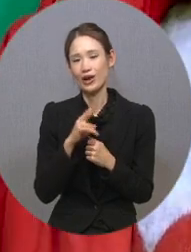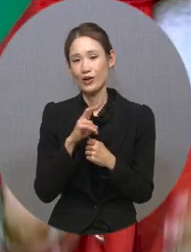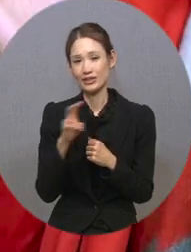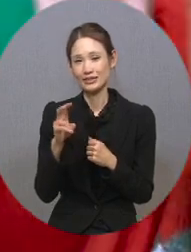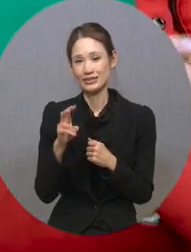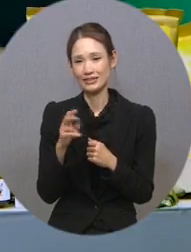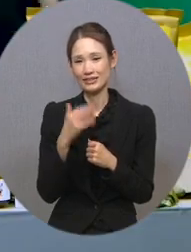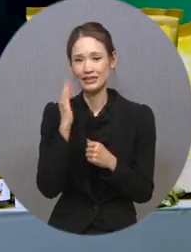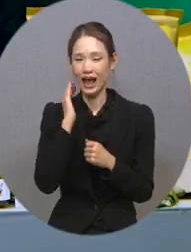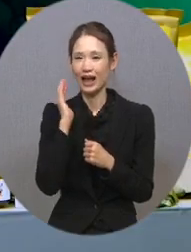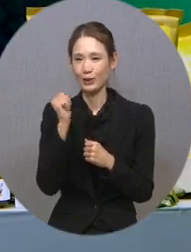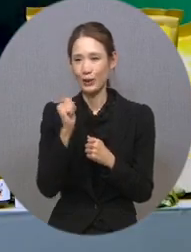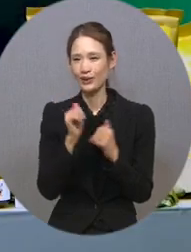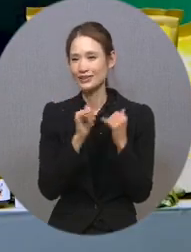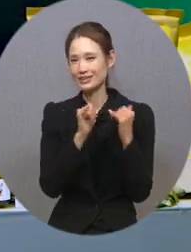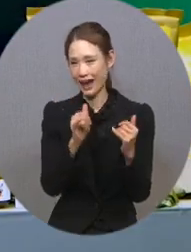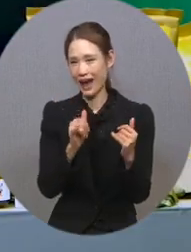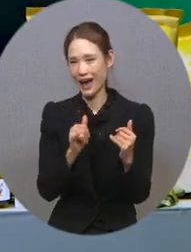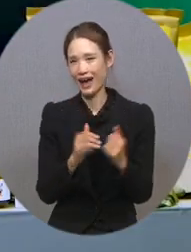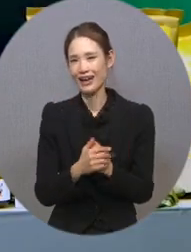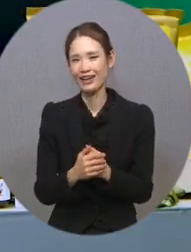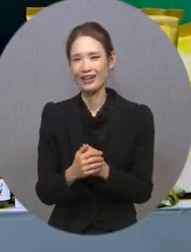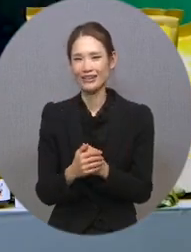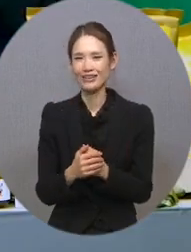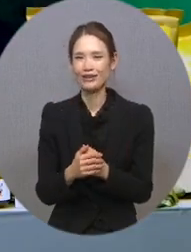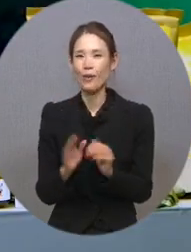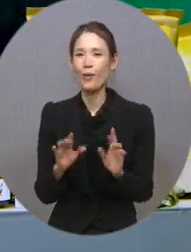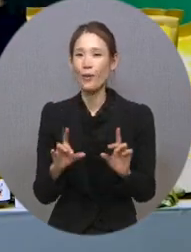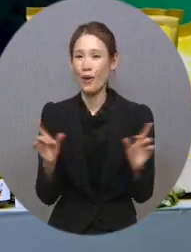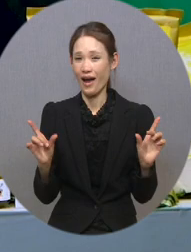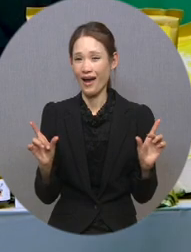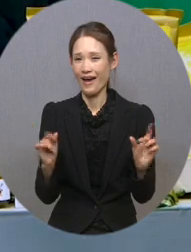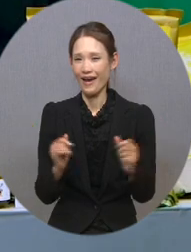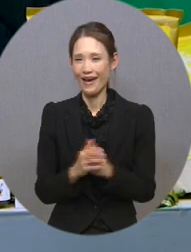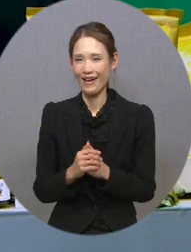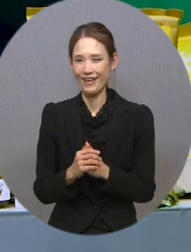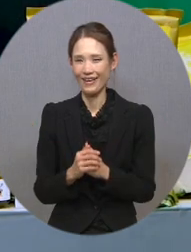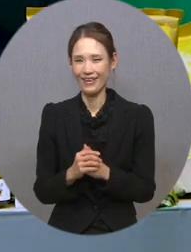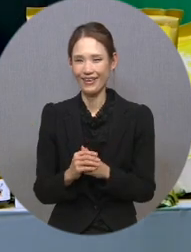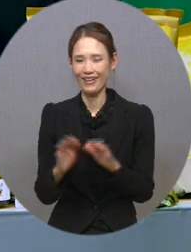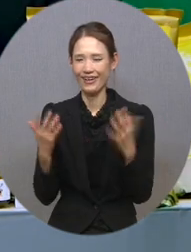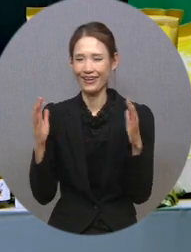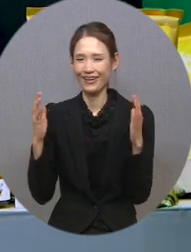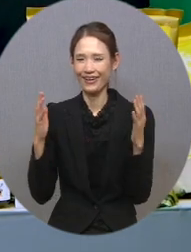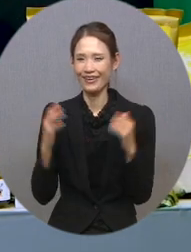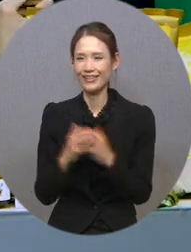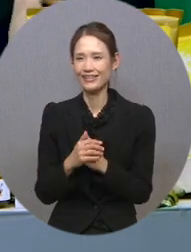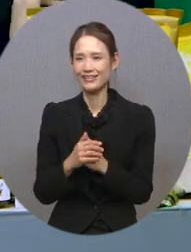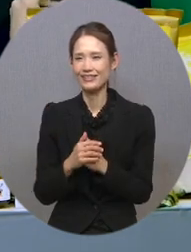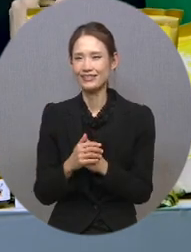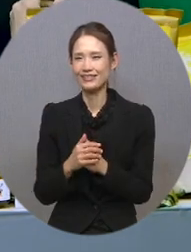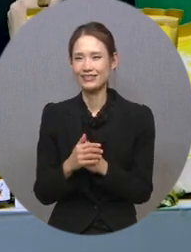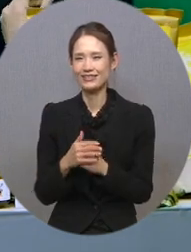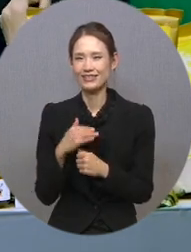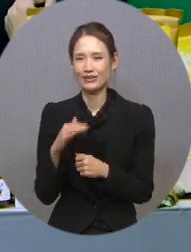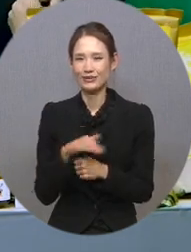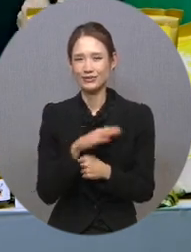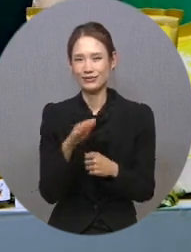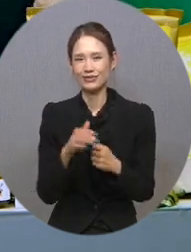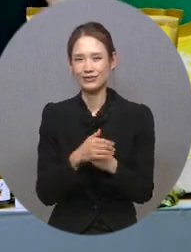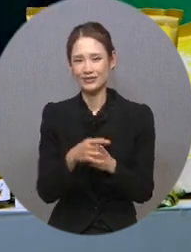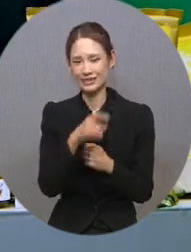대통령 상을 수상했다. 와. 그래? 이게 고급류 최고. 야. 그러니까 저희가